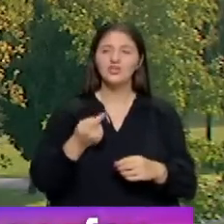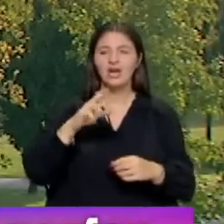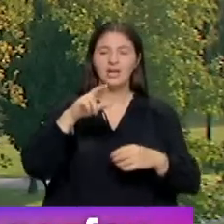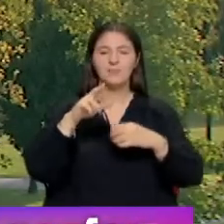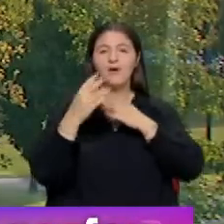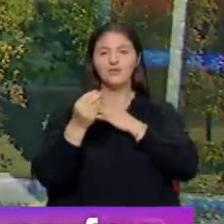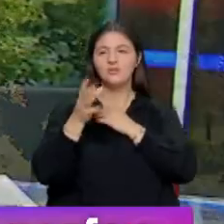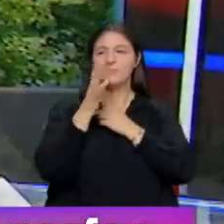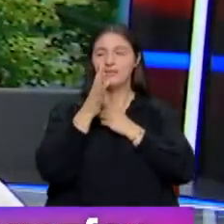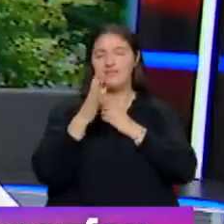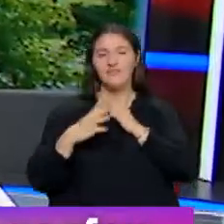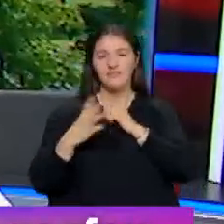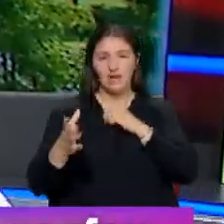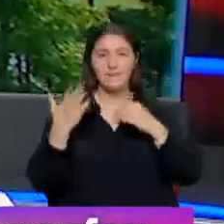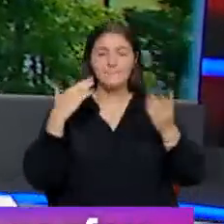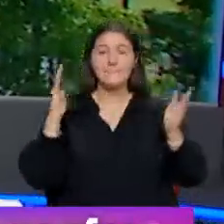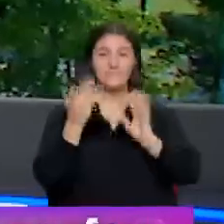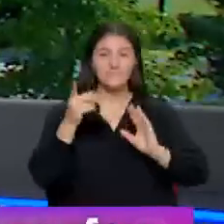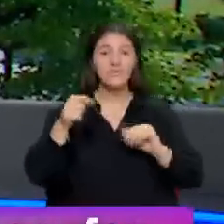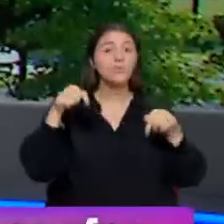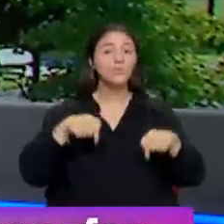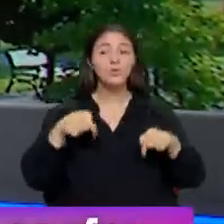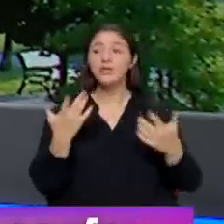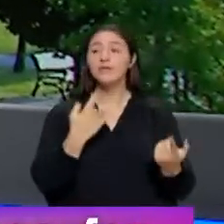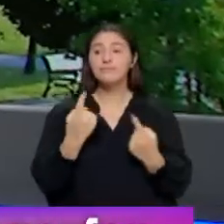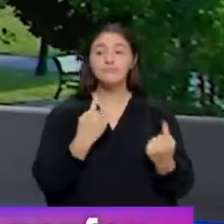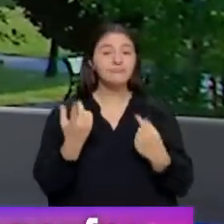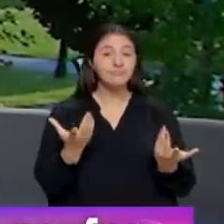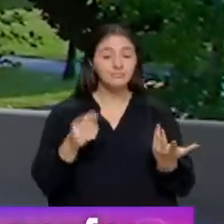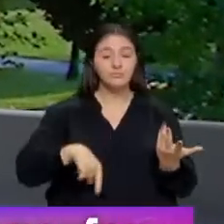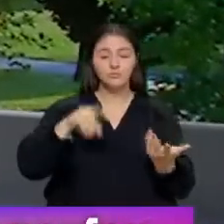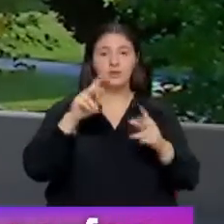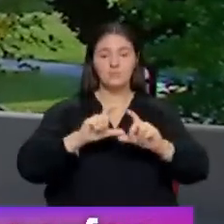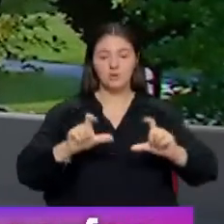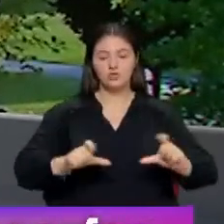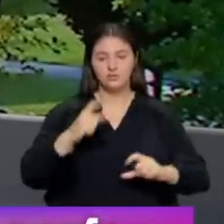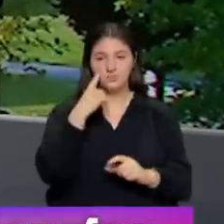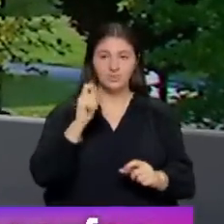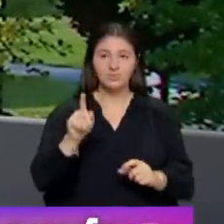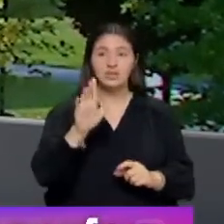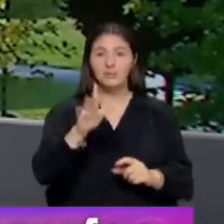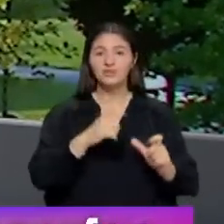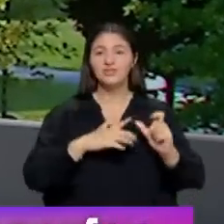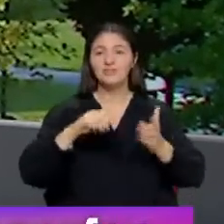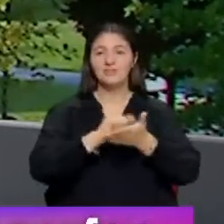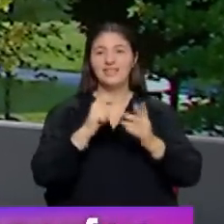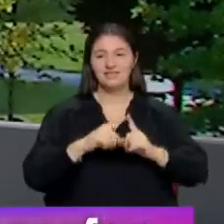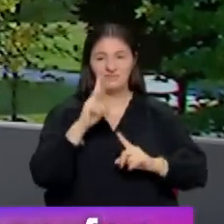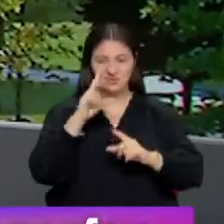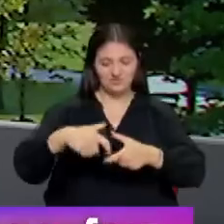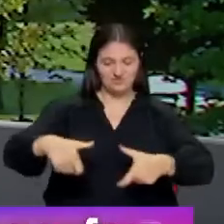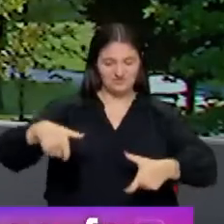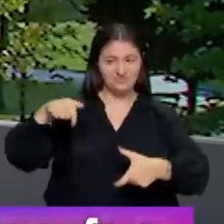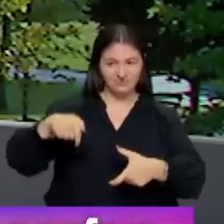olacağı bilgisi var meteorolojide bugün neleri konuşacağız günden başlıklarına geçiş yapacağız yalnız sosyal medya hesaplarımızda